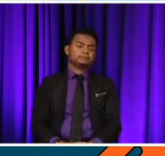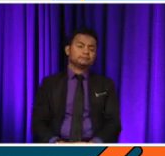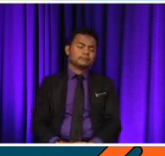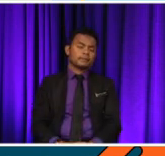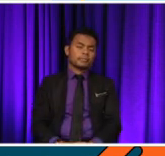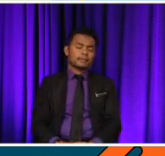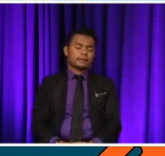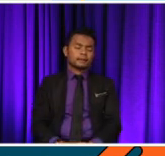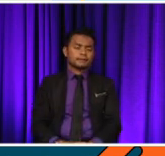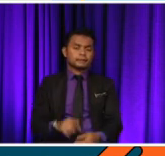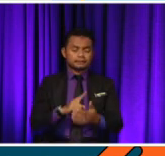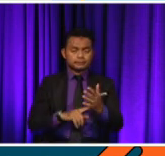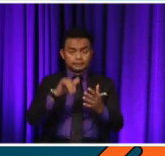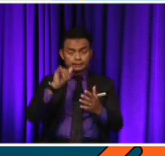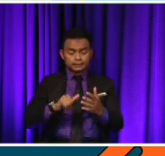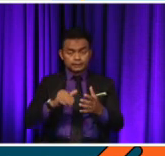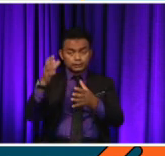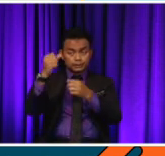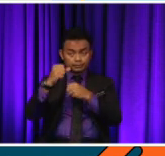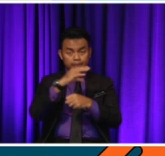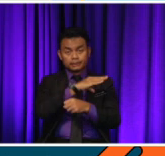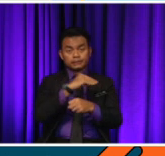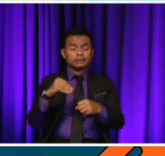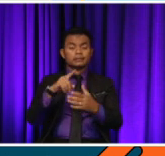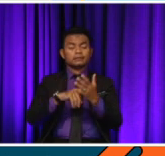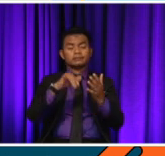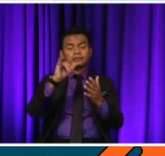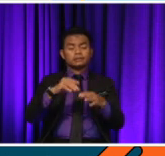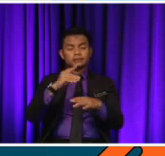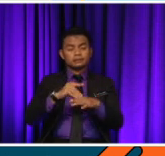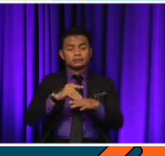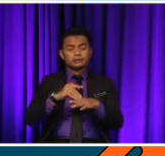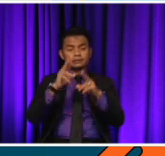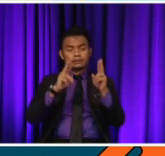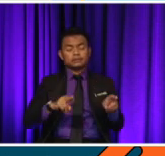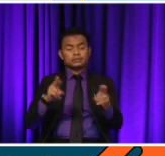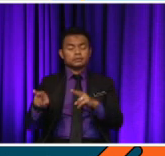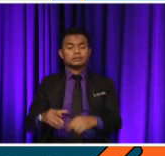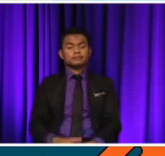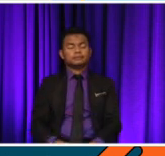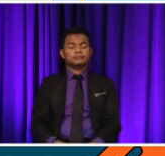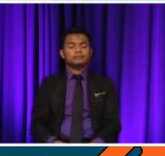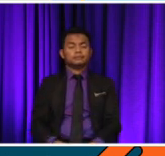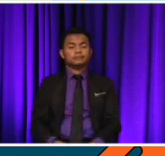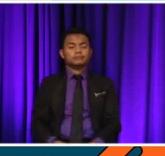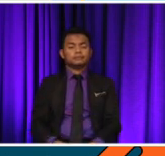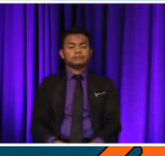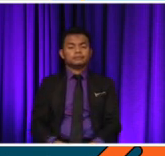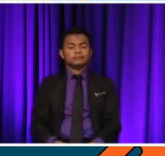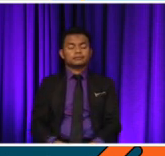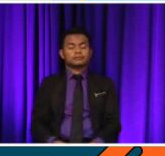dirancang oke yang telah dirancang dapat dicapai Oke